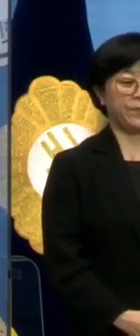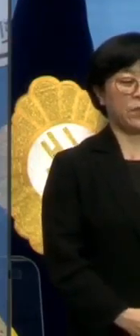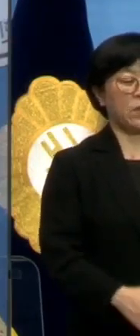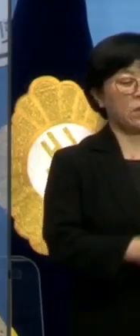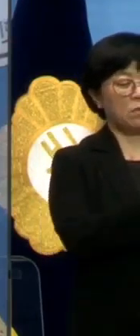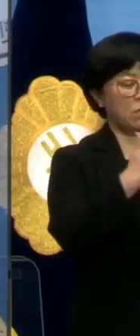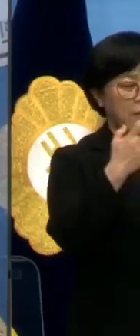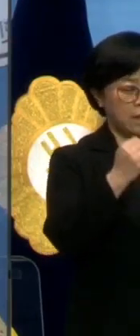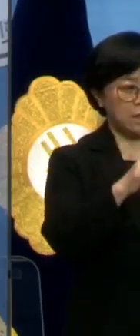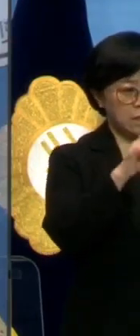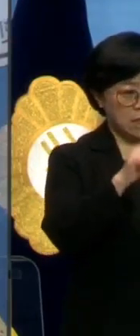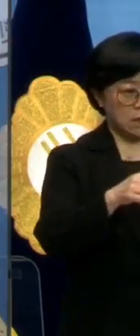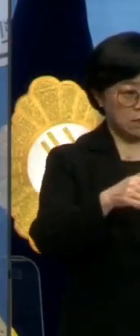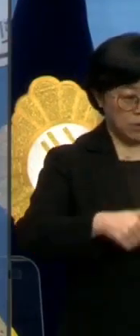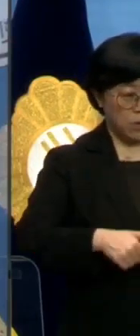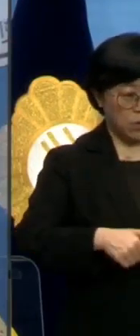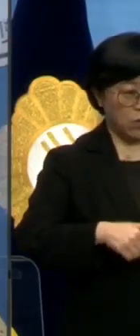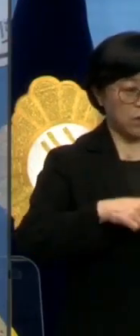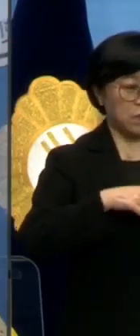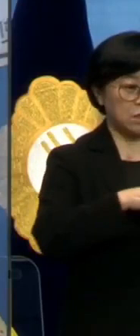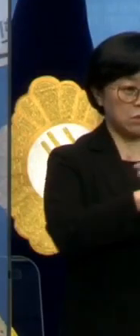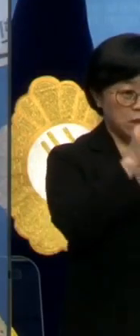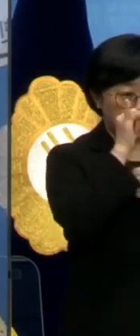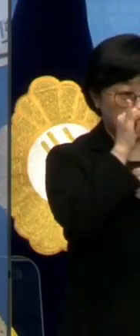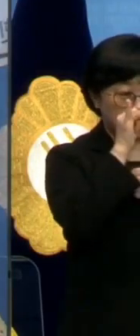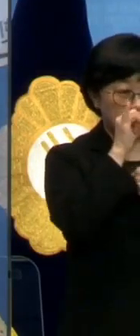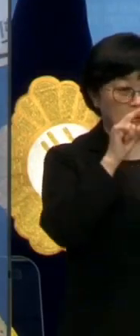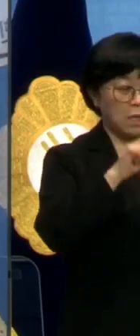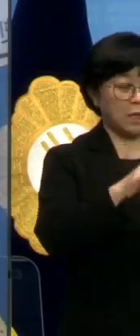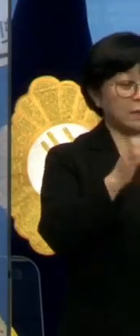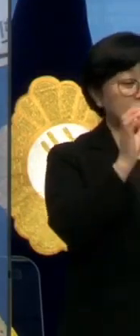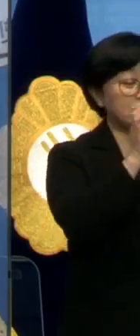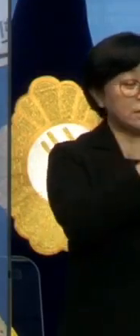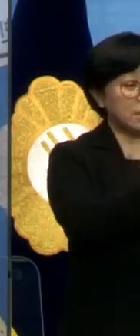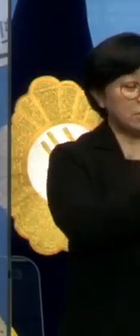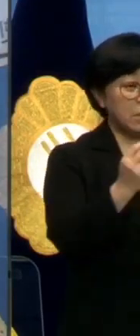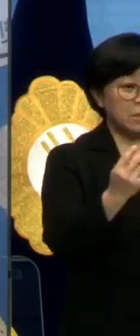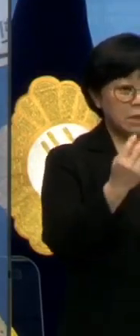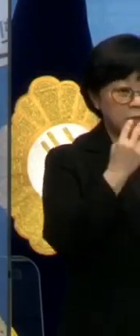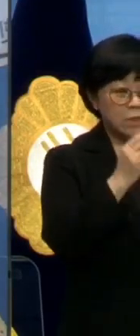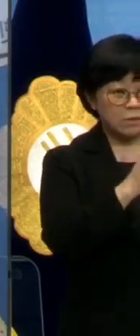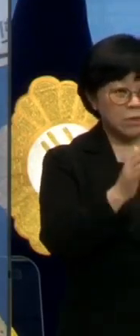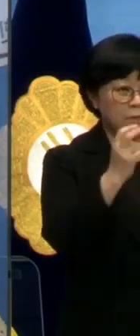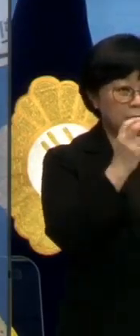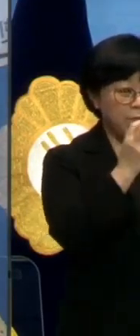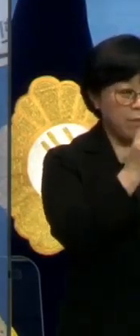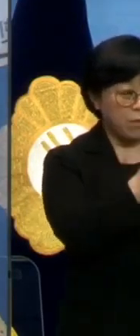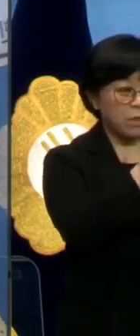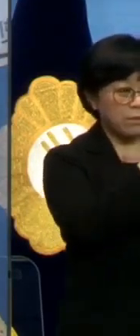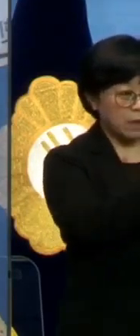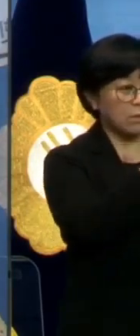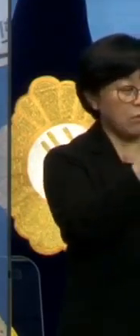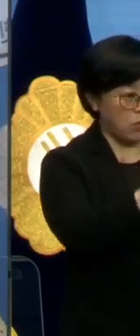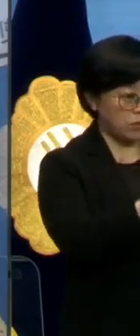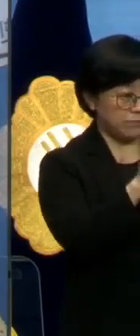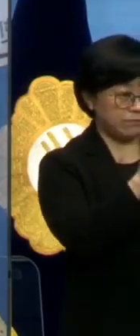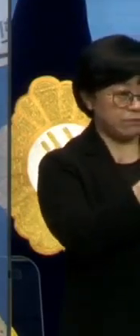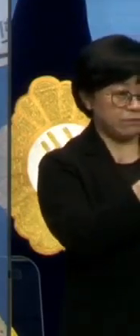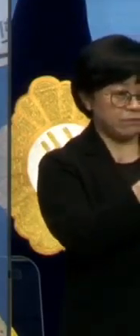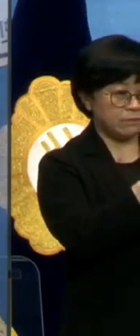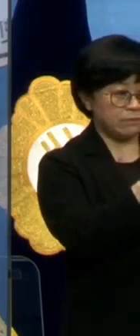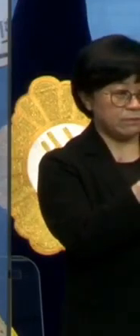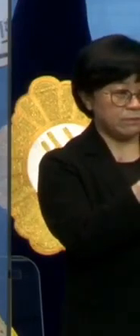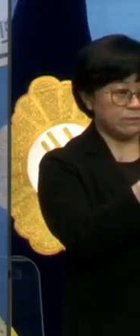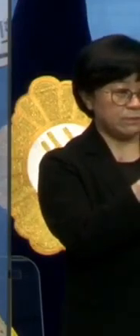너무 많은 시간이 걸리고 있다는 이유로 책임과 목숨을 정리한 입법자들은 인 모습 어디에도